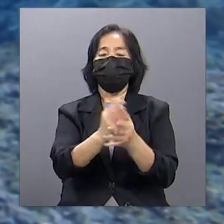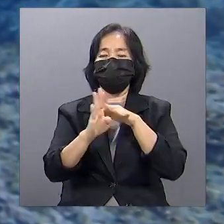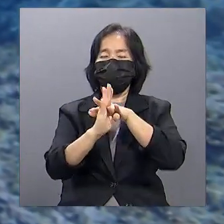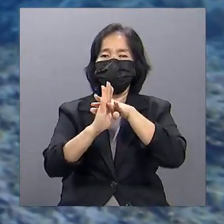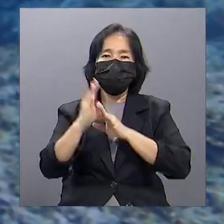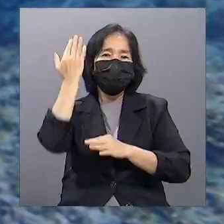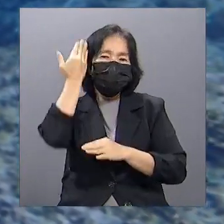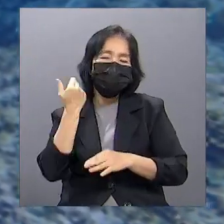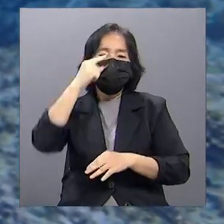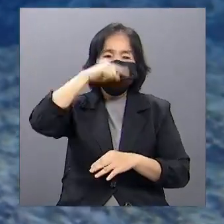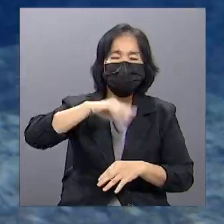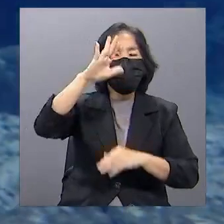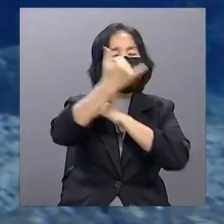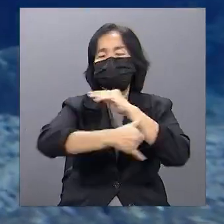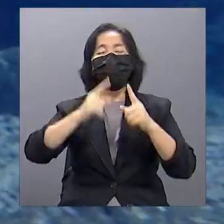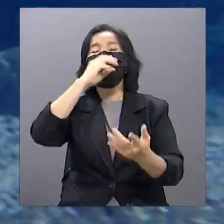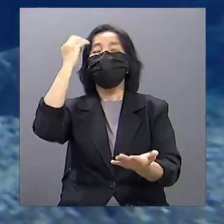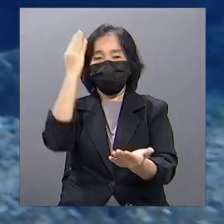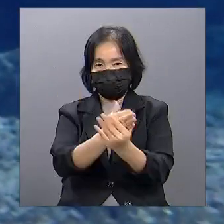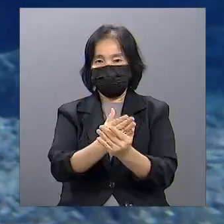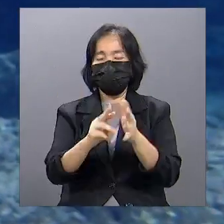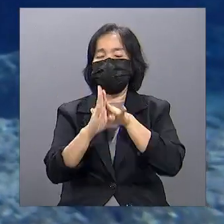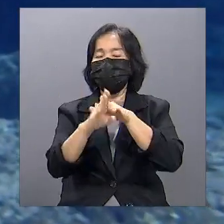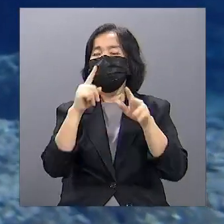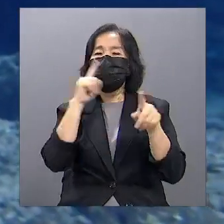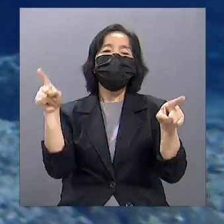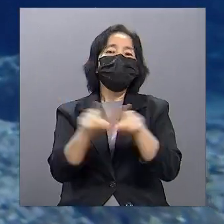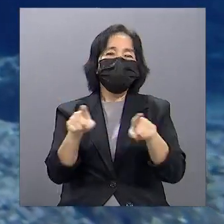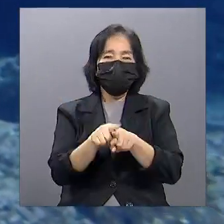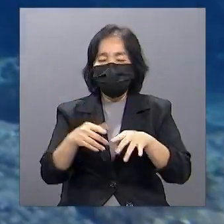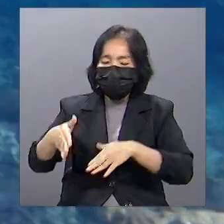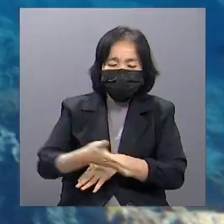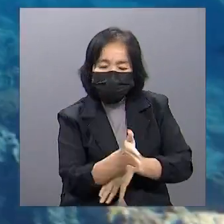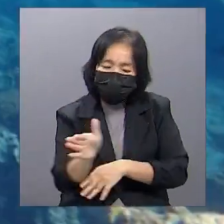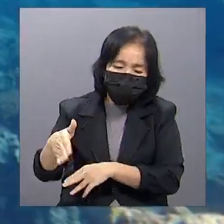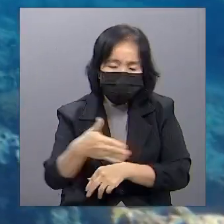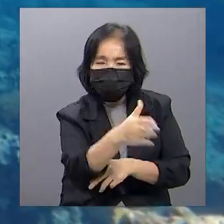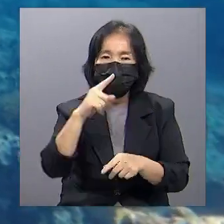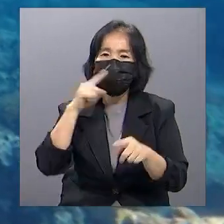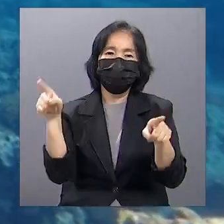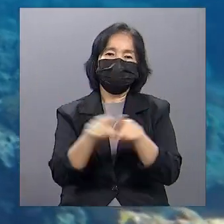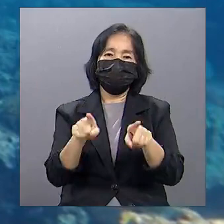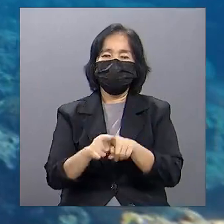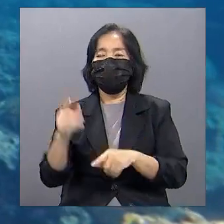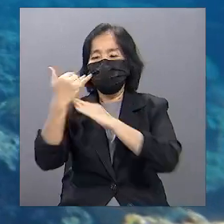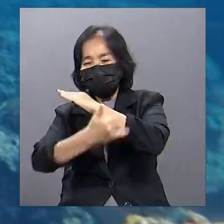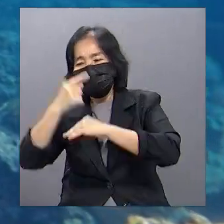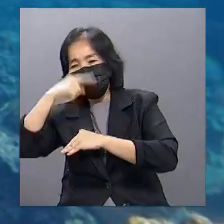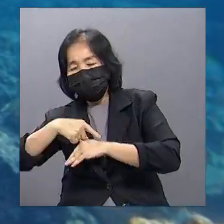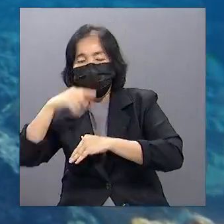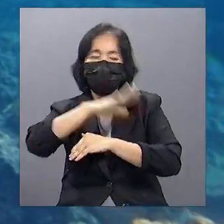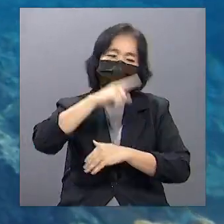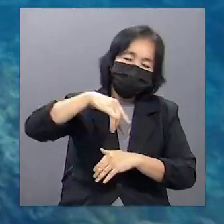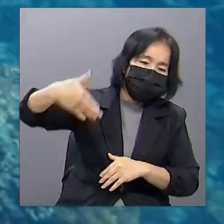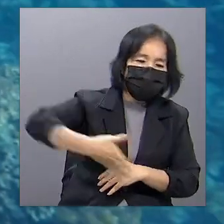ฉลามต่างประเทศมันก็คือฉลามเหมือนกันแล้วเขาว่ายน้ำว่าไปมาเขาไม่รู้หรอกที่ไหนเป็นประเทศไทยหรือต่างประเทศนะครับนั่นคือข้อ